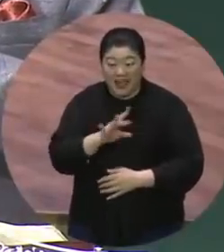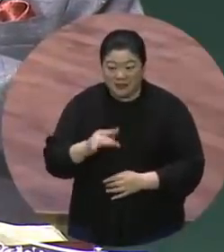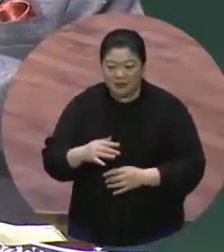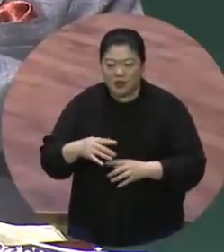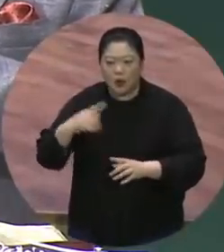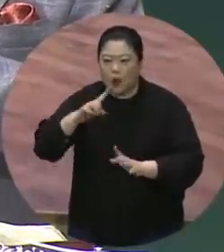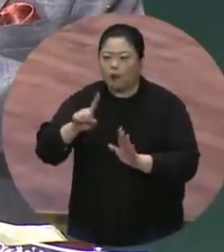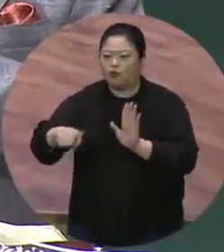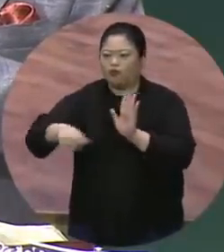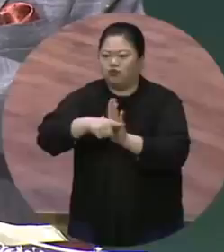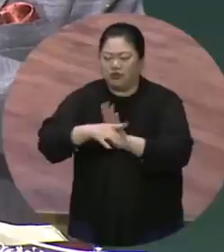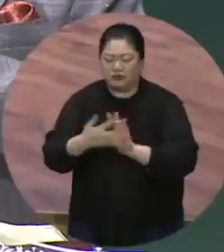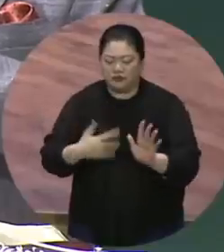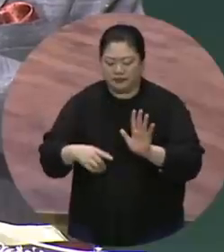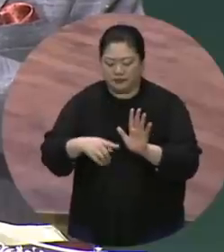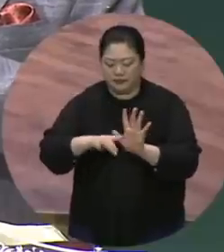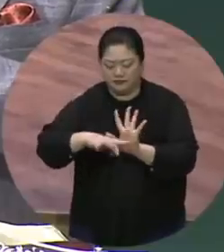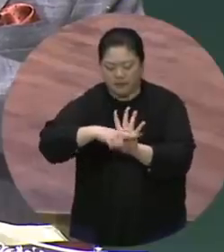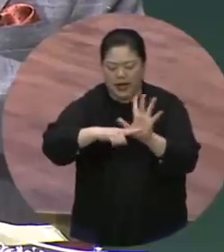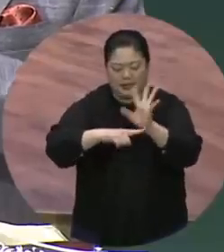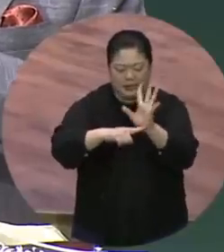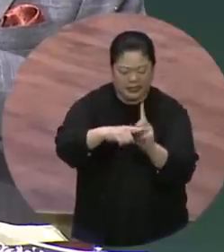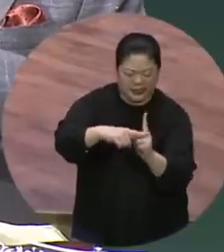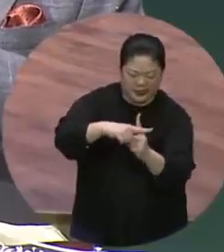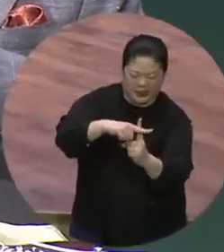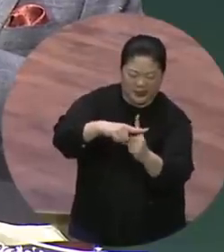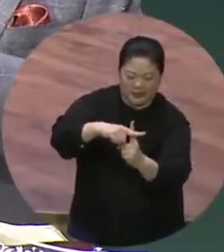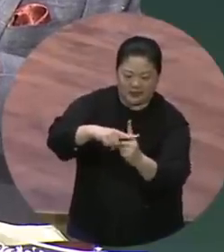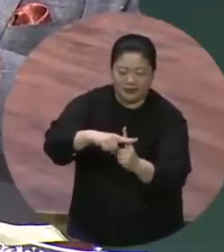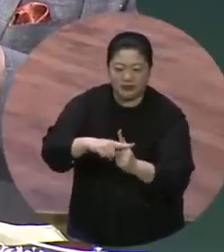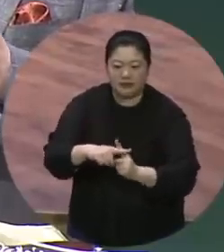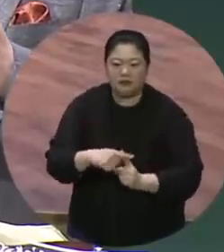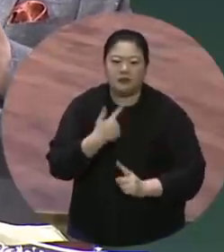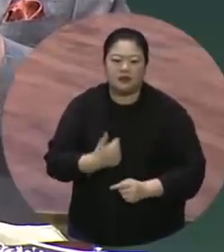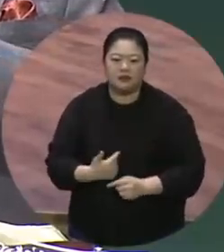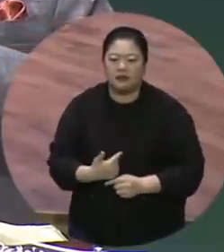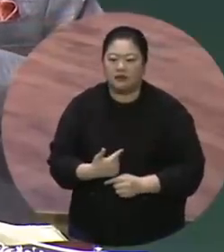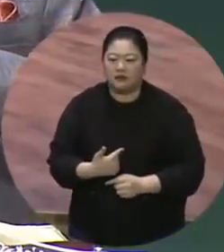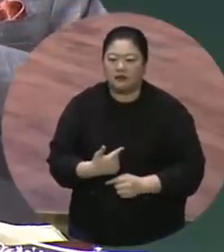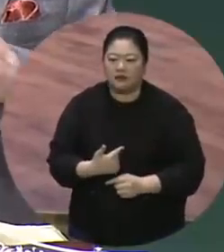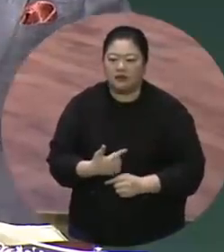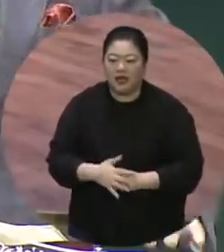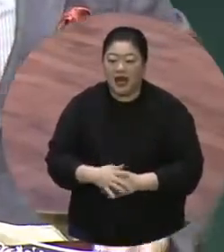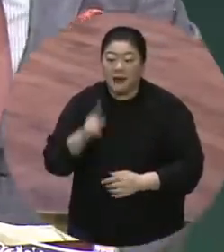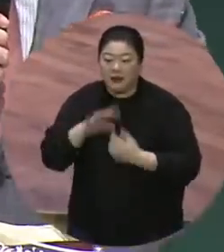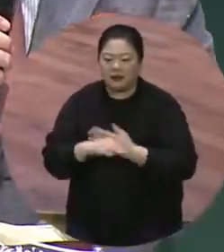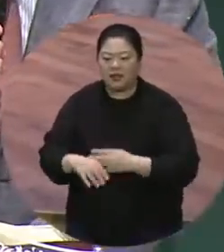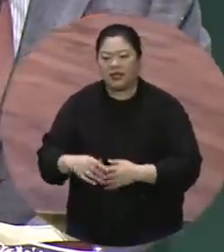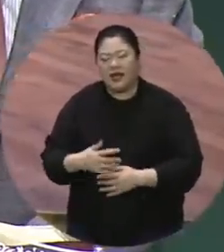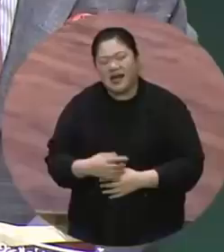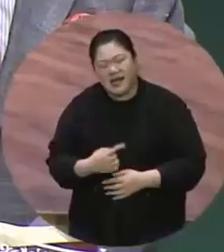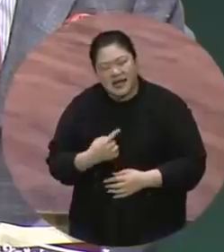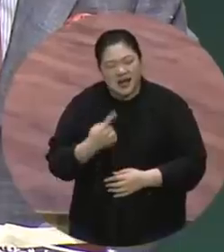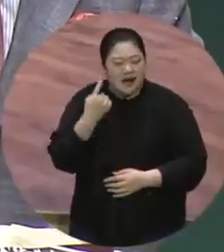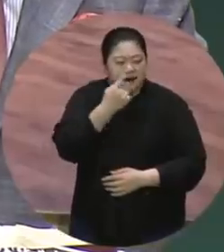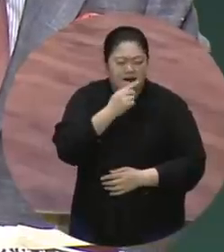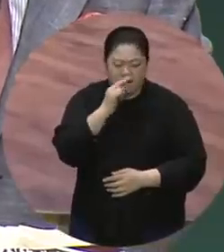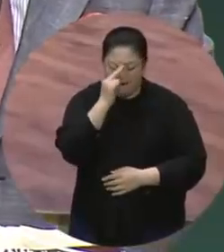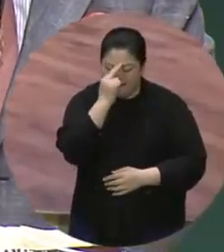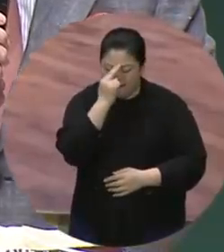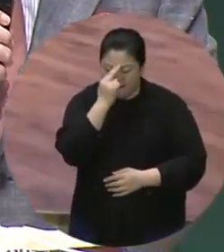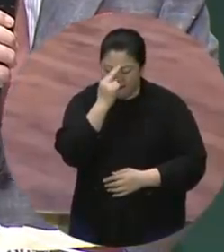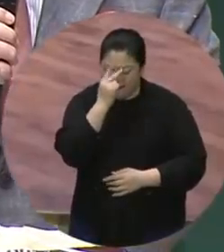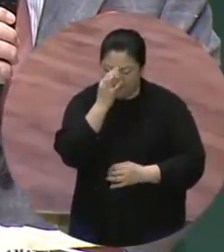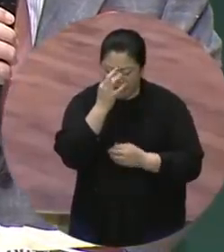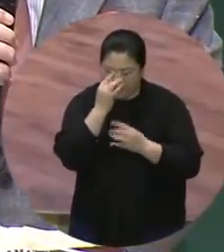이 사단 심부름이요. 절대 연습이라도 하지 않습니다. 어떤 이유를 대서도 부정적인 말을